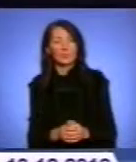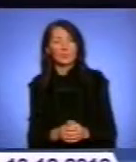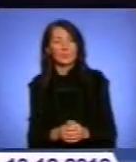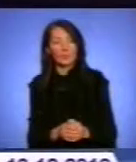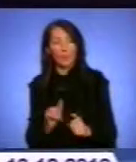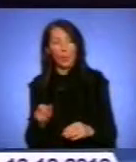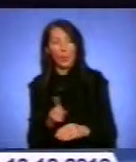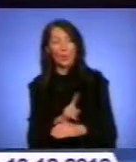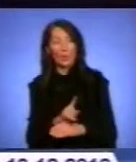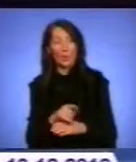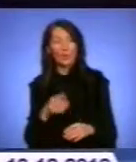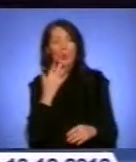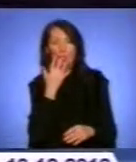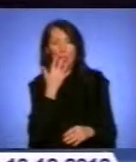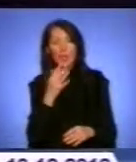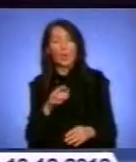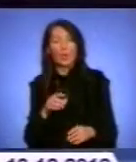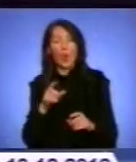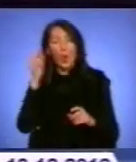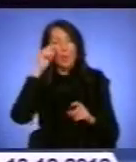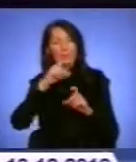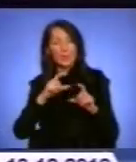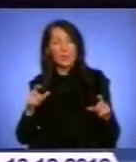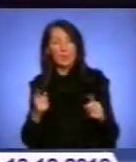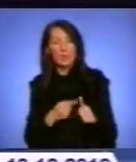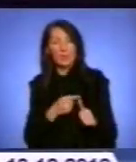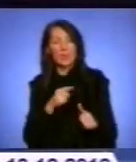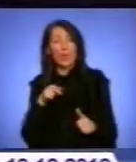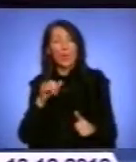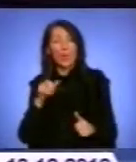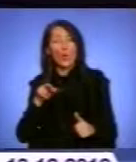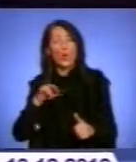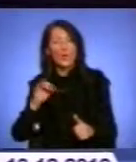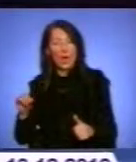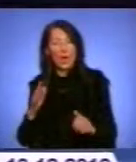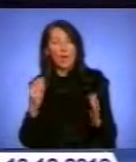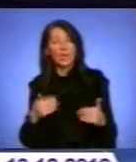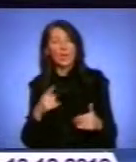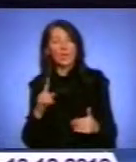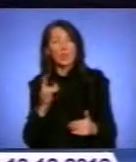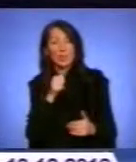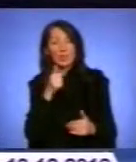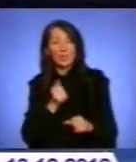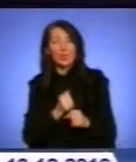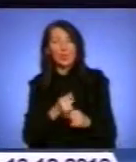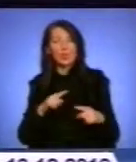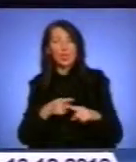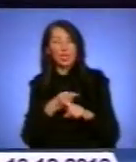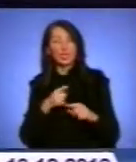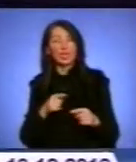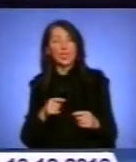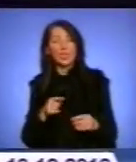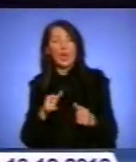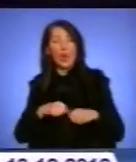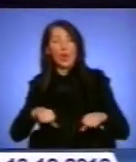У Тернопільському національному технічному університеті імені Івана Полюя уже рік діє інженерно-технічна комісія Тернопільського